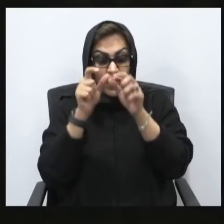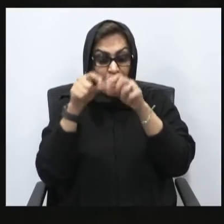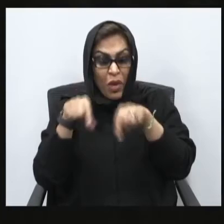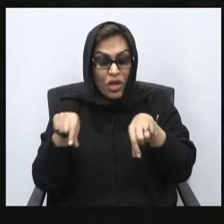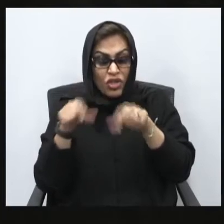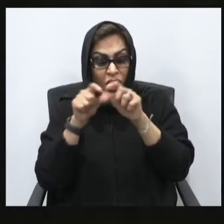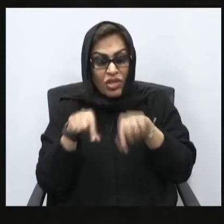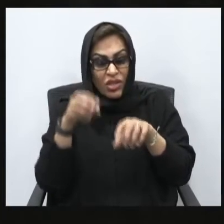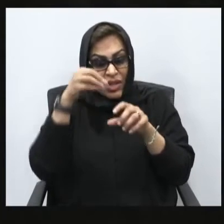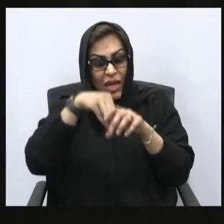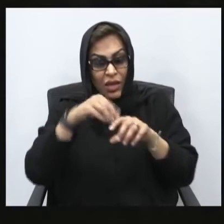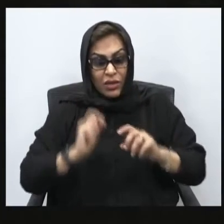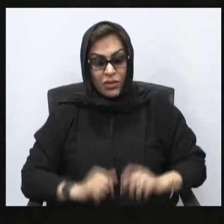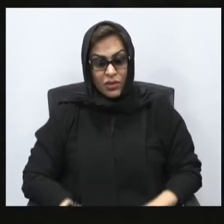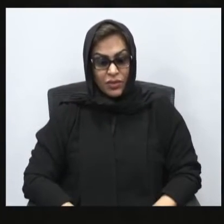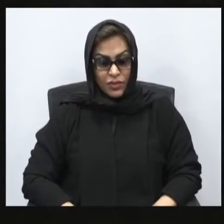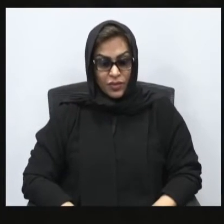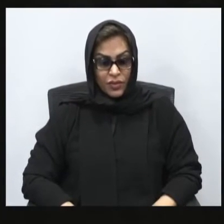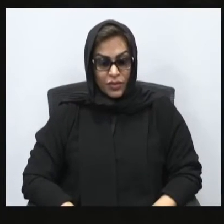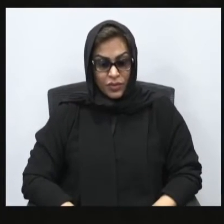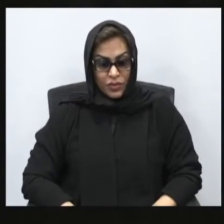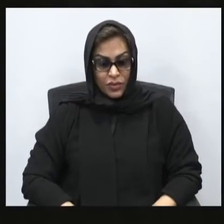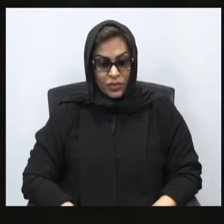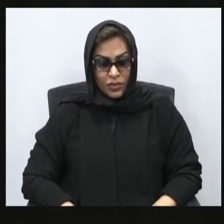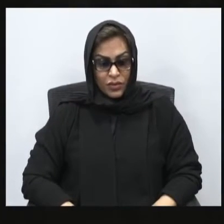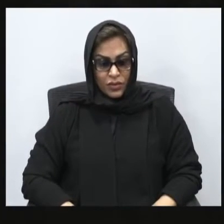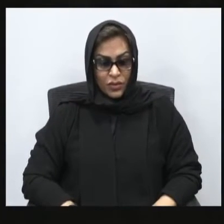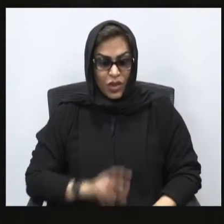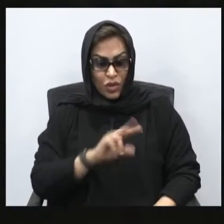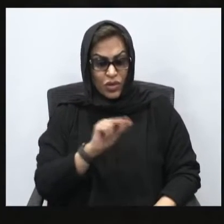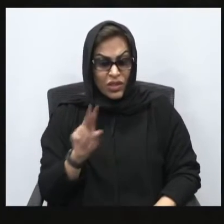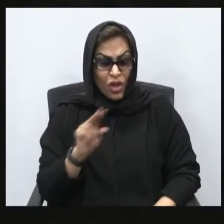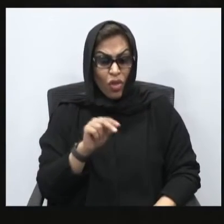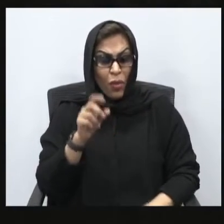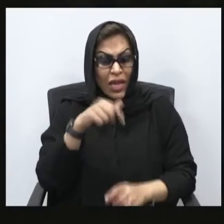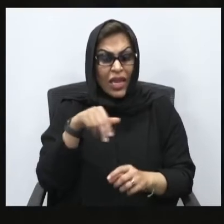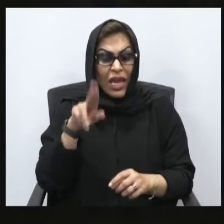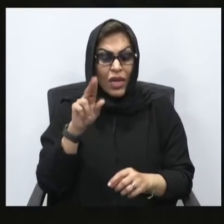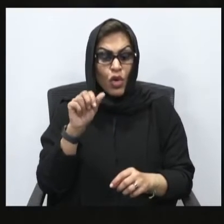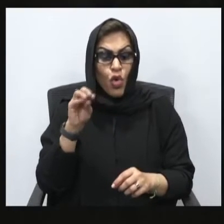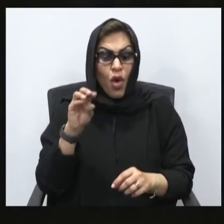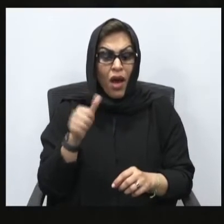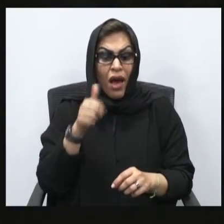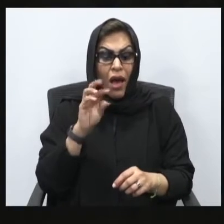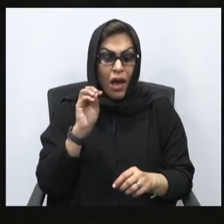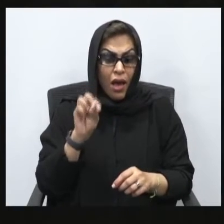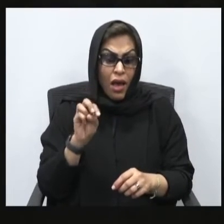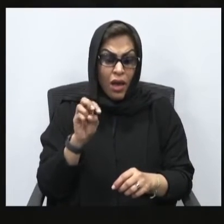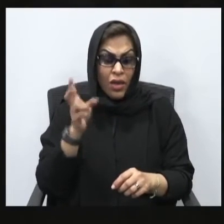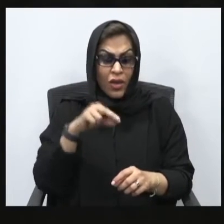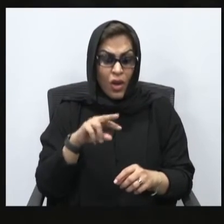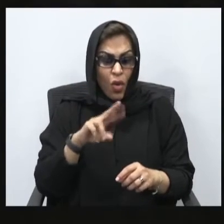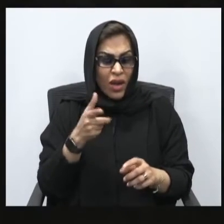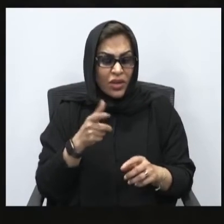يذهب الطعام الى مجرى التنفس فلها تنظم مسار الهواء والطعام لكن لو